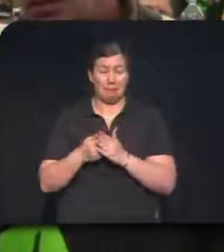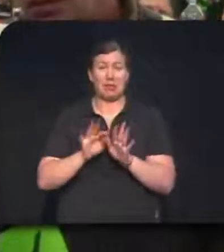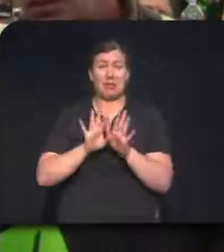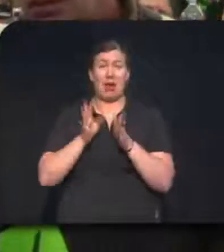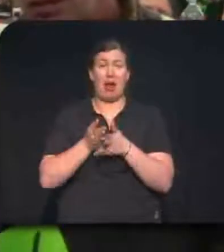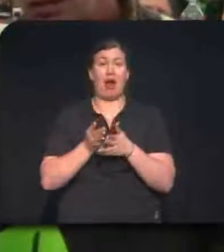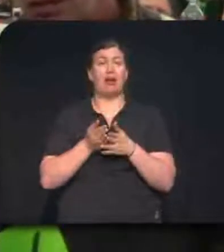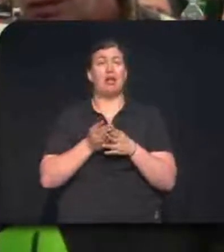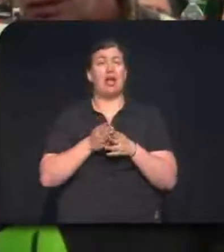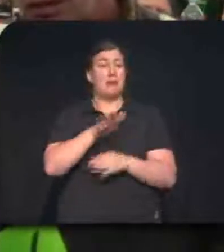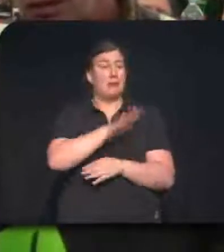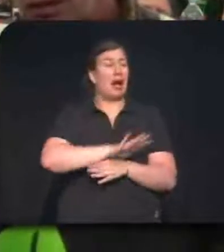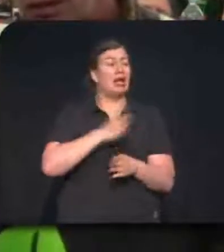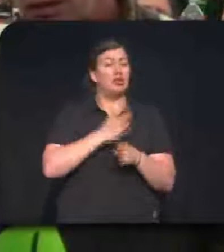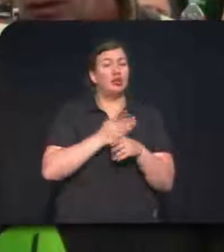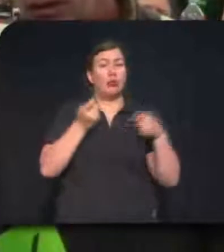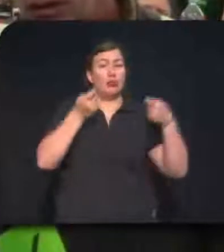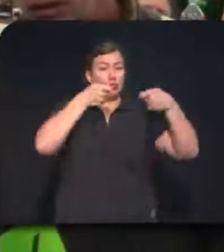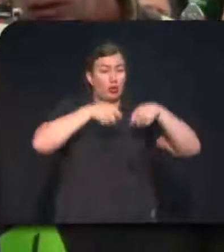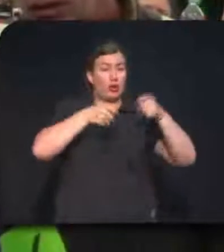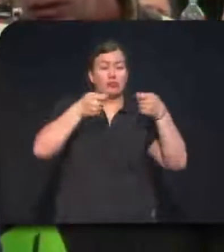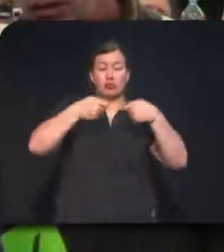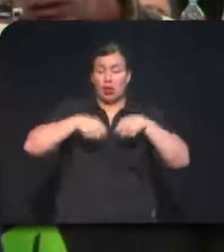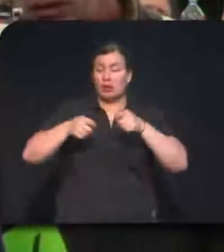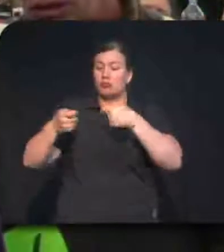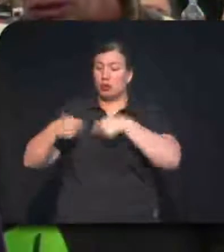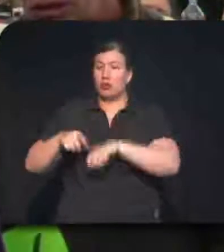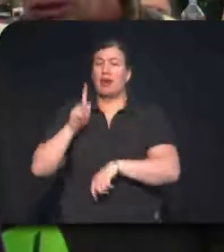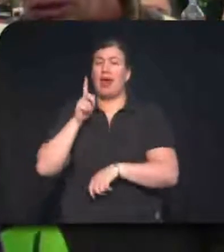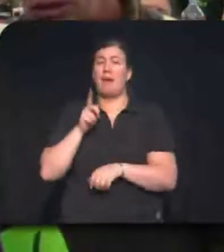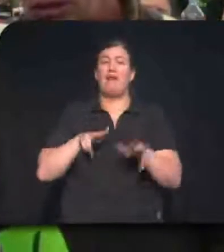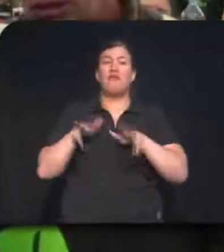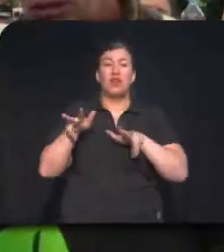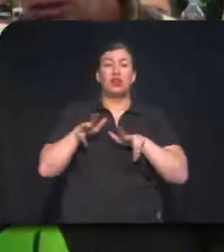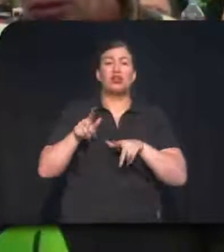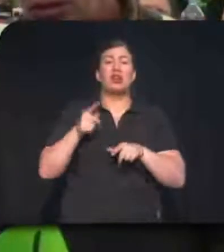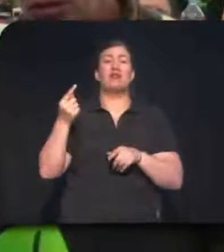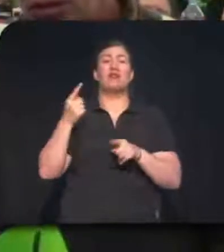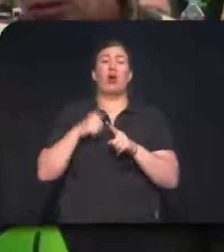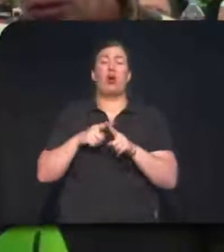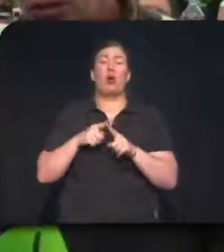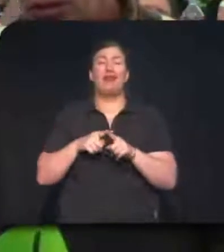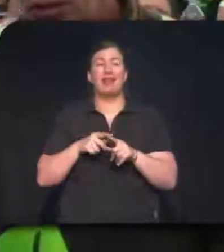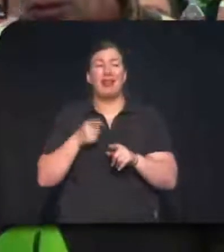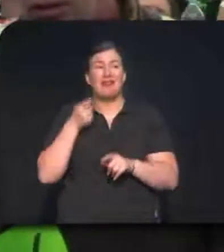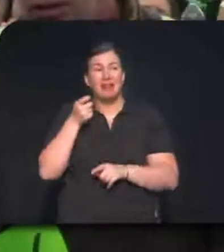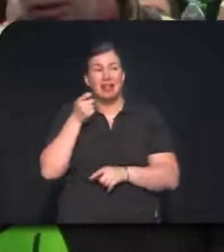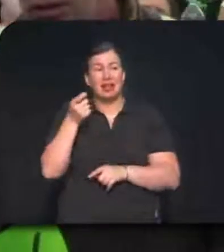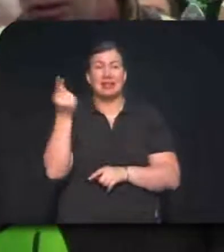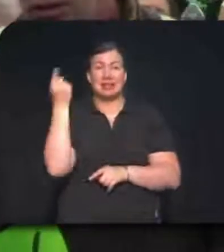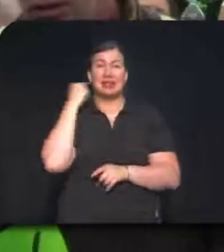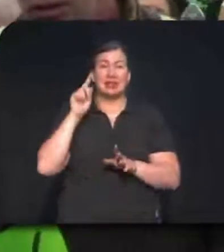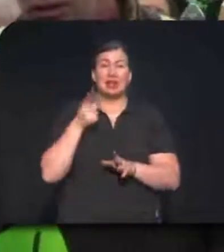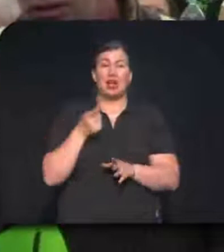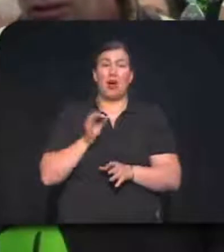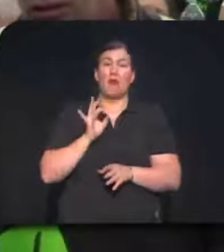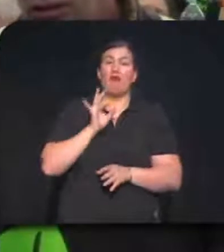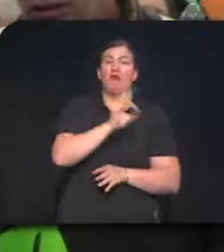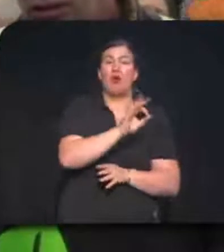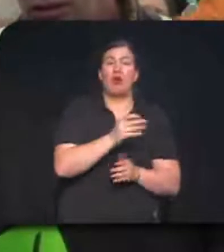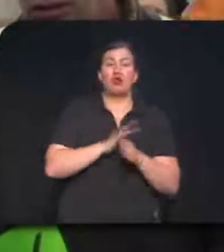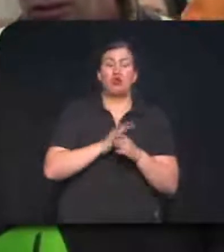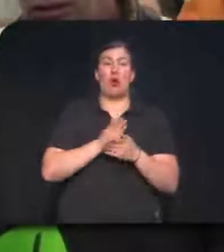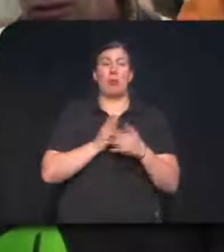Beschlüsse gefasst haben auch Wirtschaft und Finanzen wurde ja sehr gestern auch pro abgestimmt aus